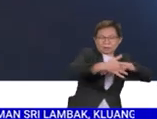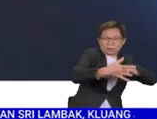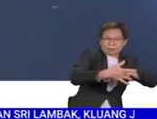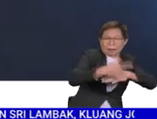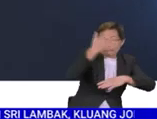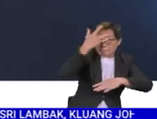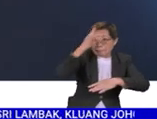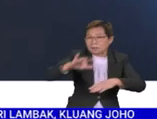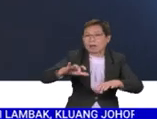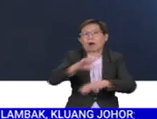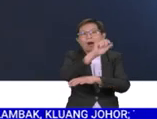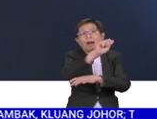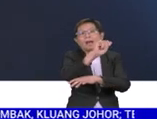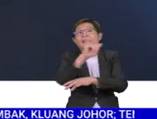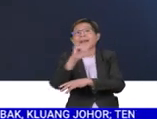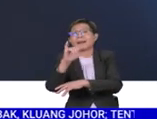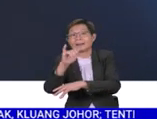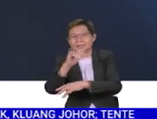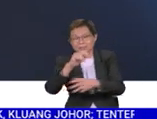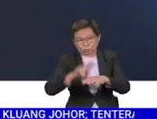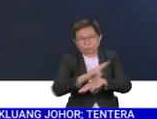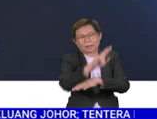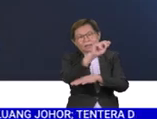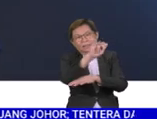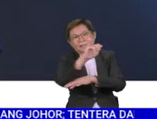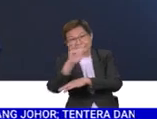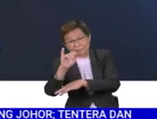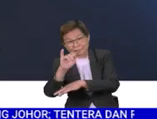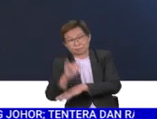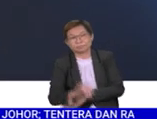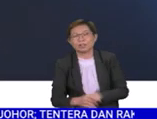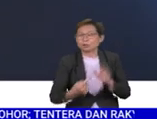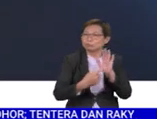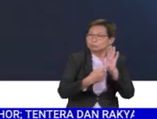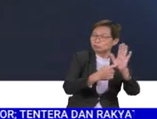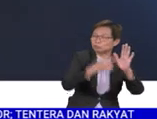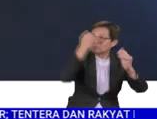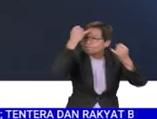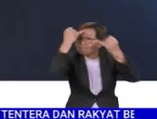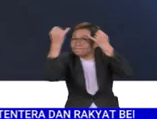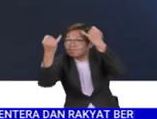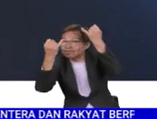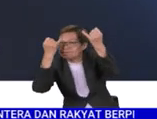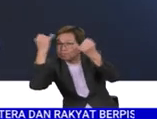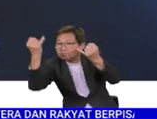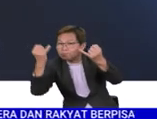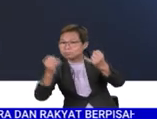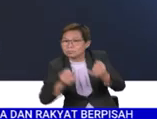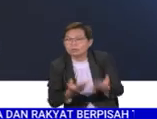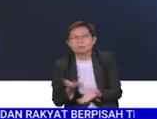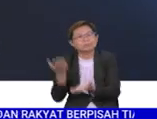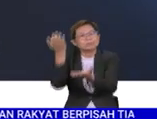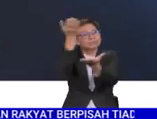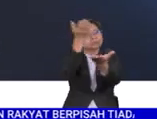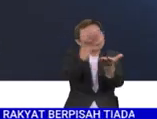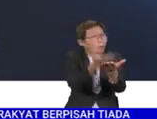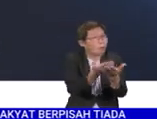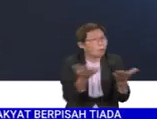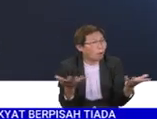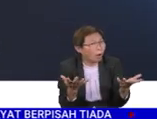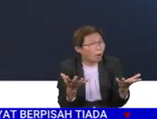buatan atau artificial intelligence, menunjukkan idea-idea yang diajukan